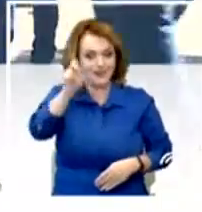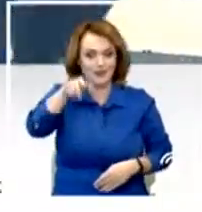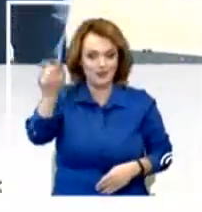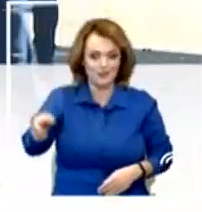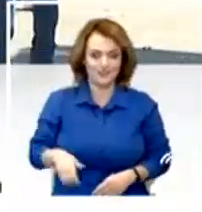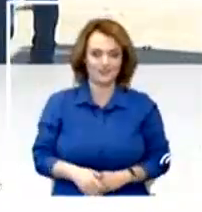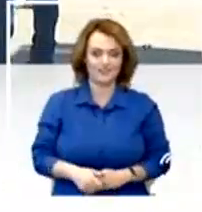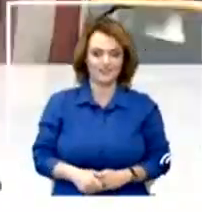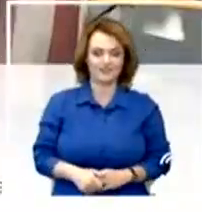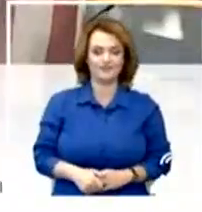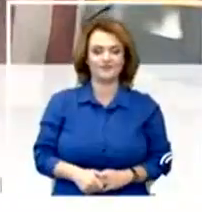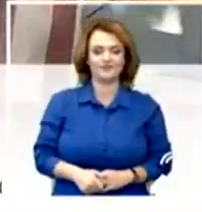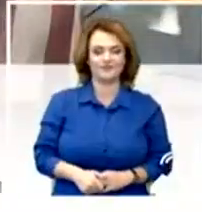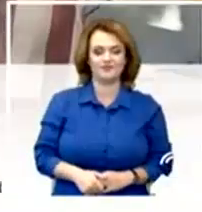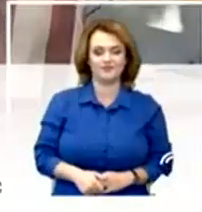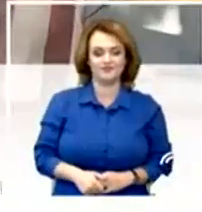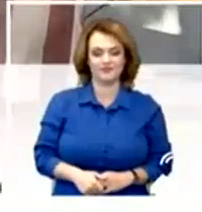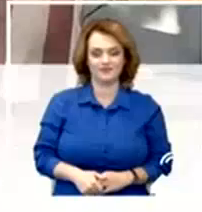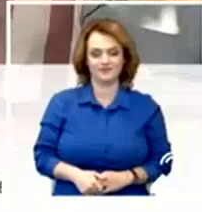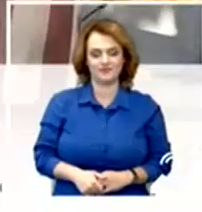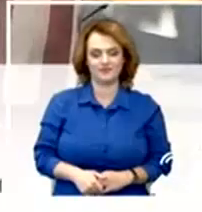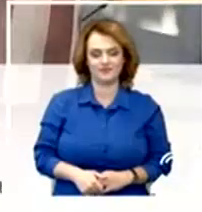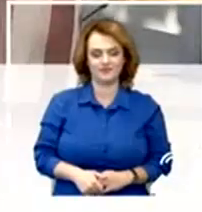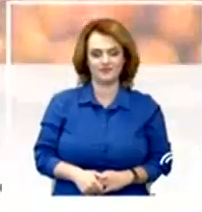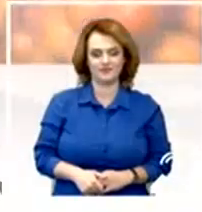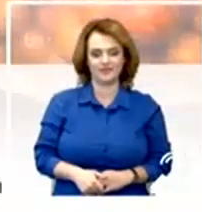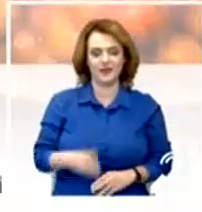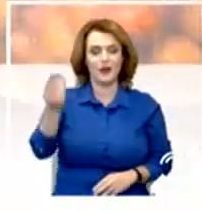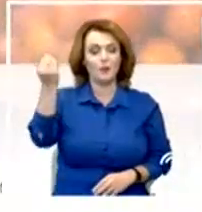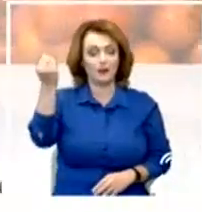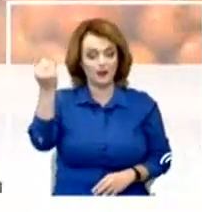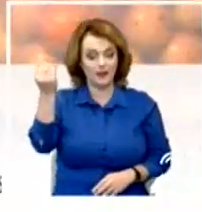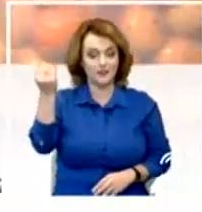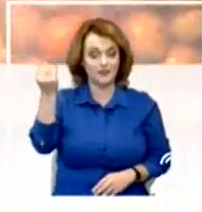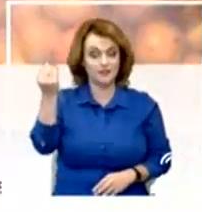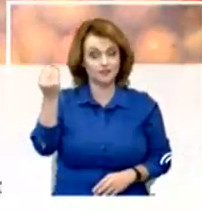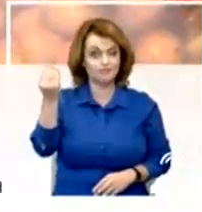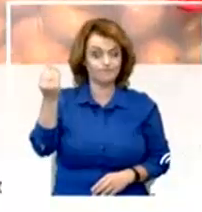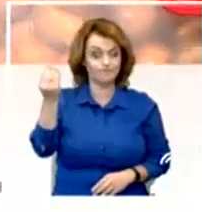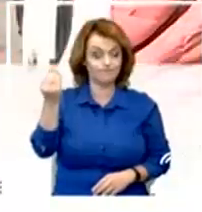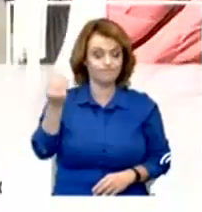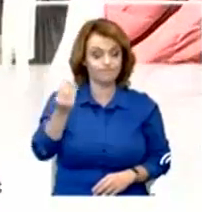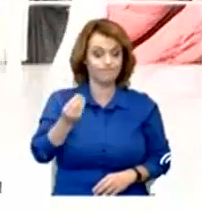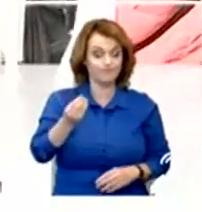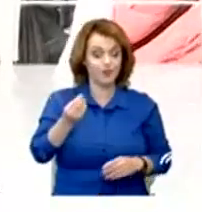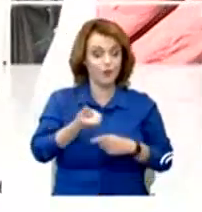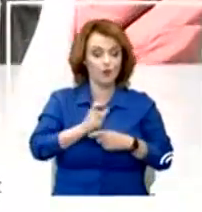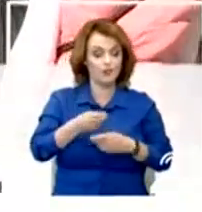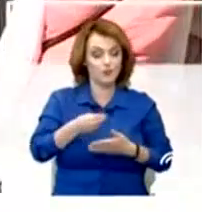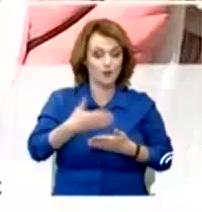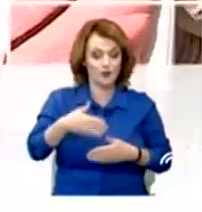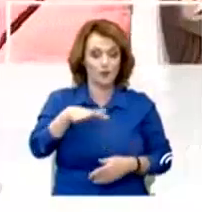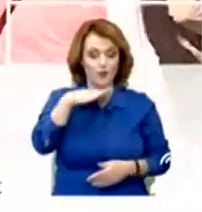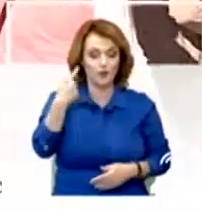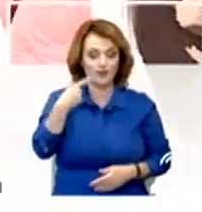a-și împlini pofta cu bunătăți de la tarabele din centrul orașului. Prețurile le-au cam tăiat unora apetitul. 60 de lei, mă tincă,